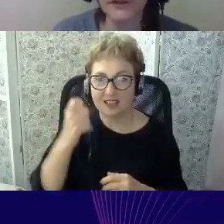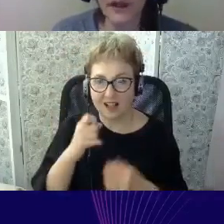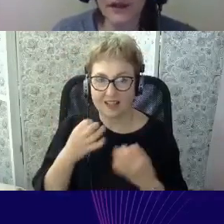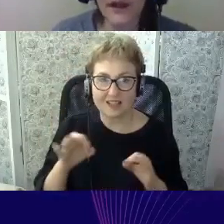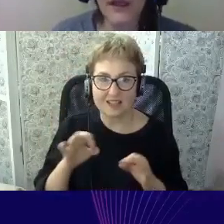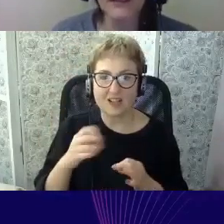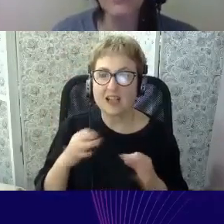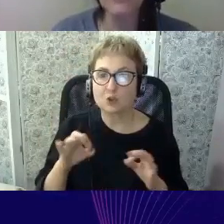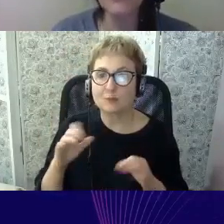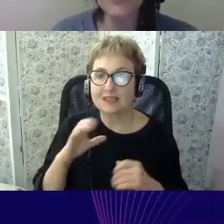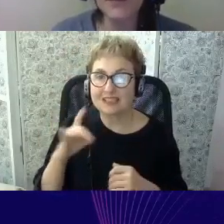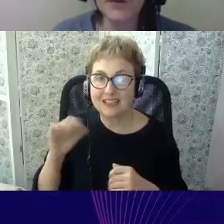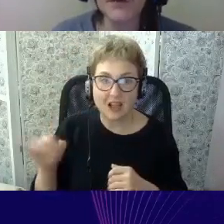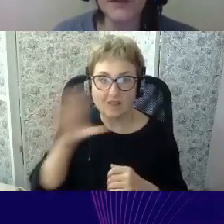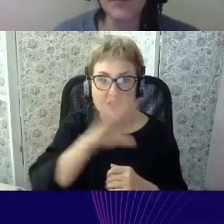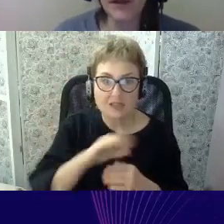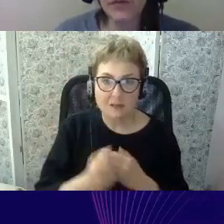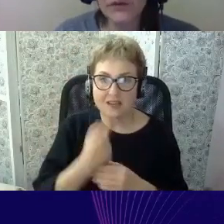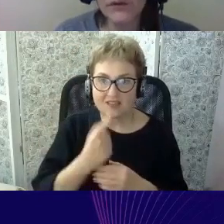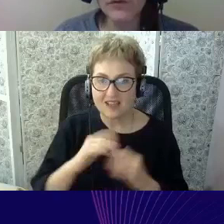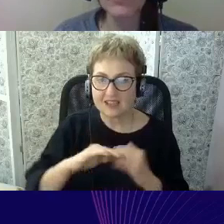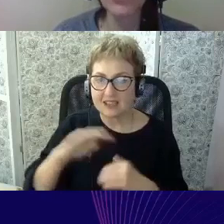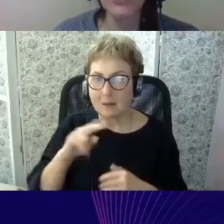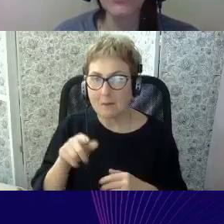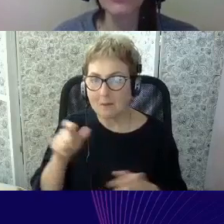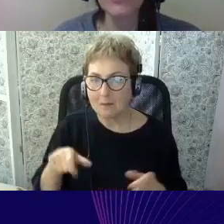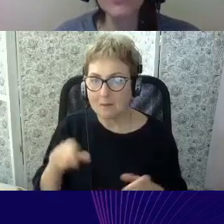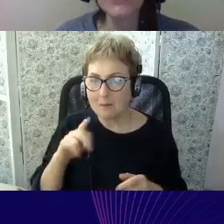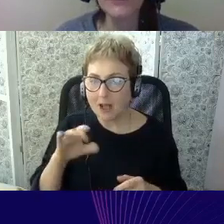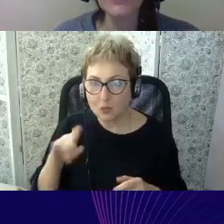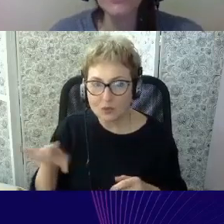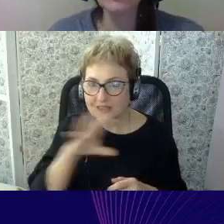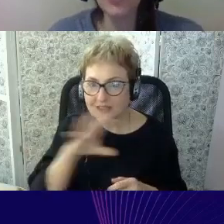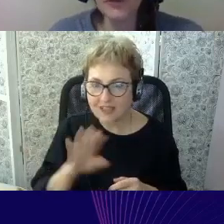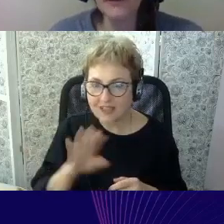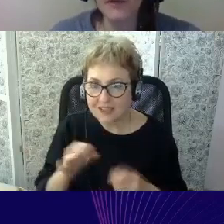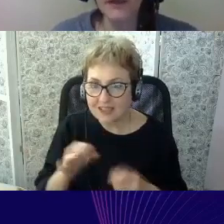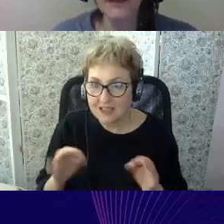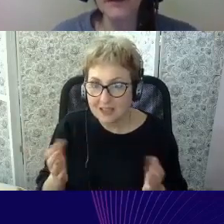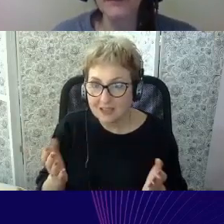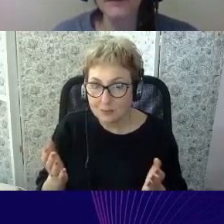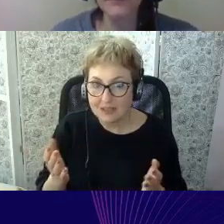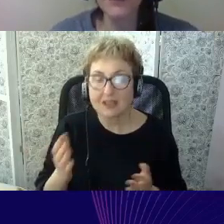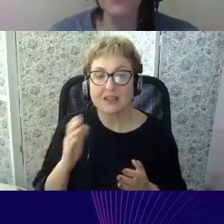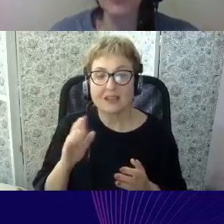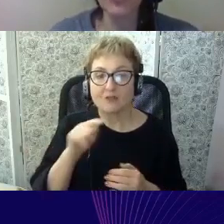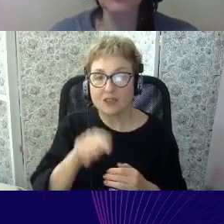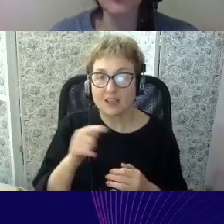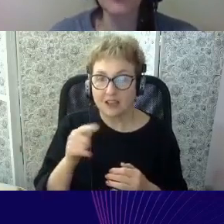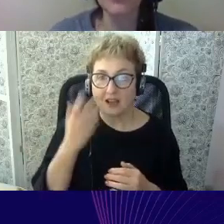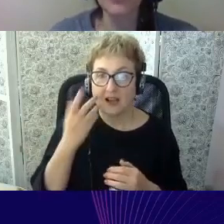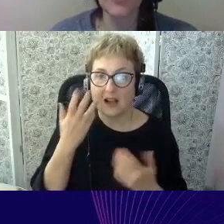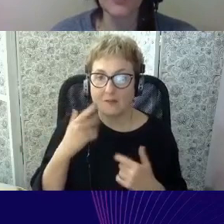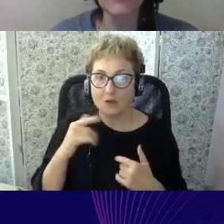«Доступная среда», и везде появились пандусы, но, к сожалению, они не везде доступны, да, и тех